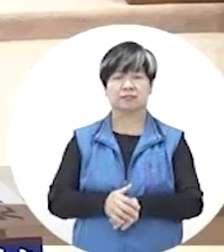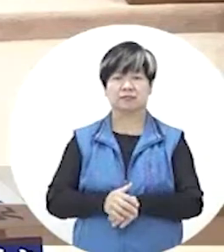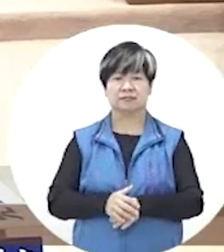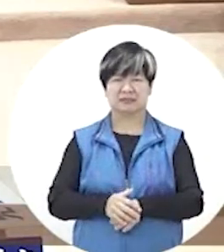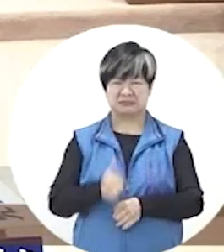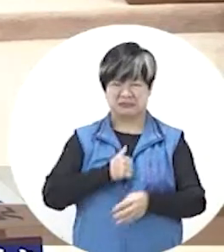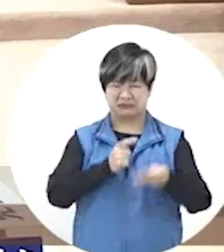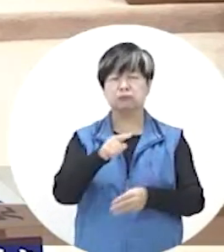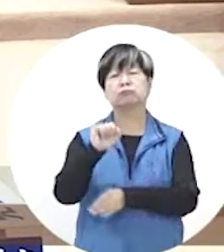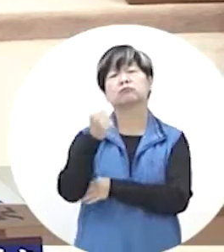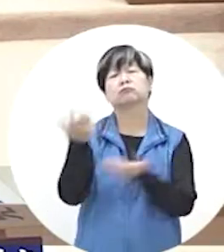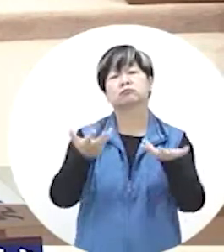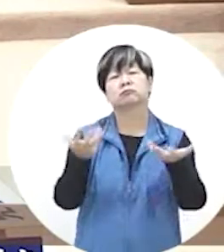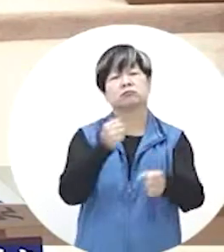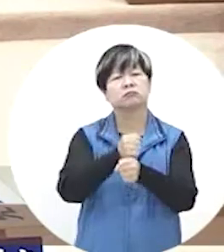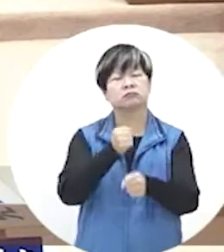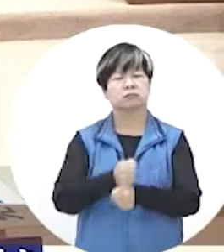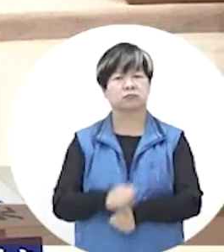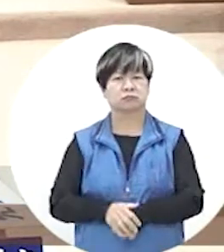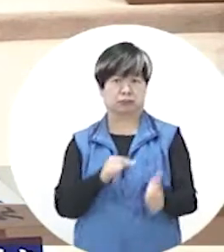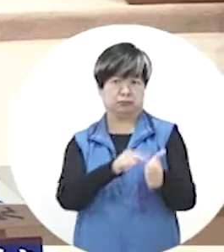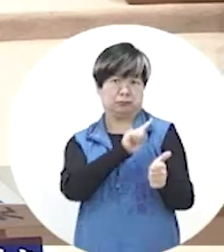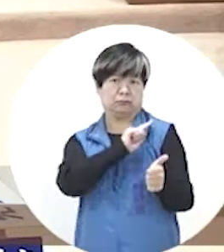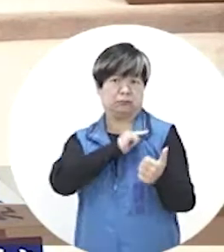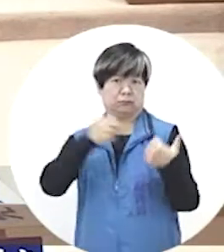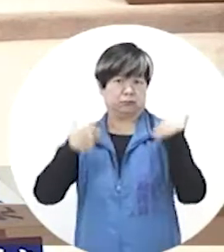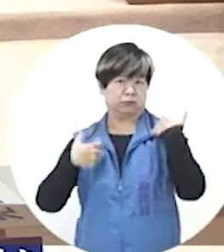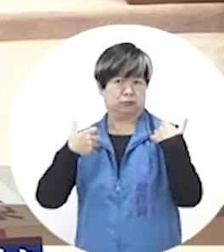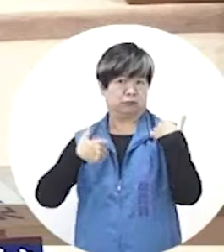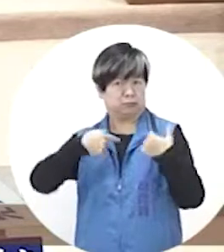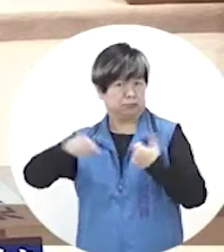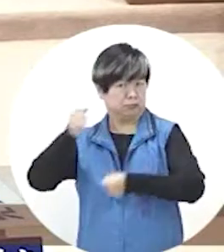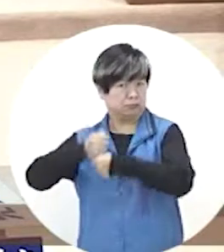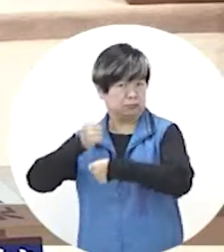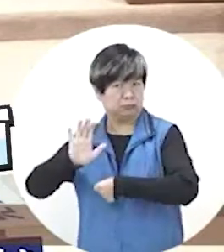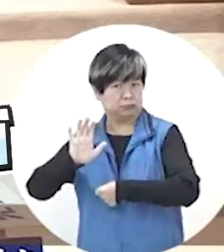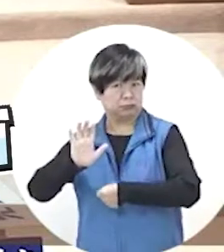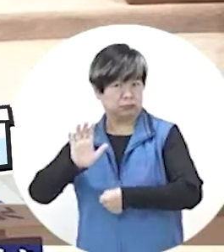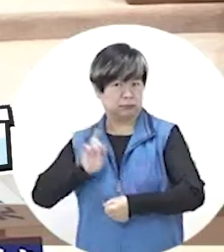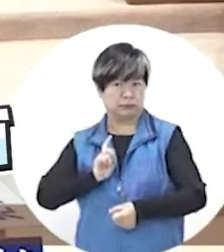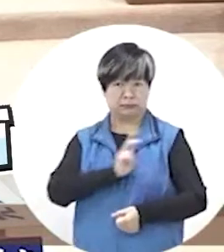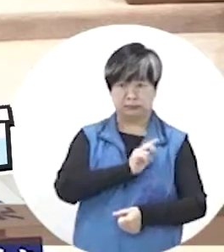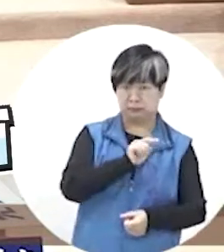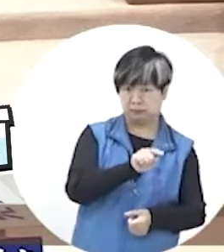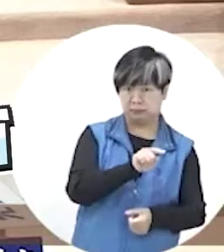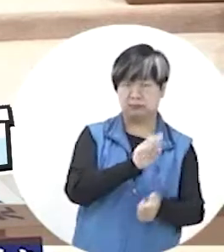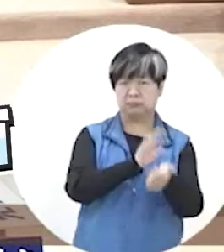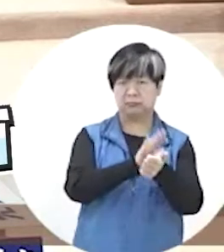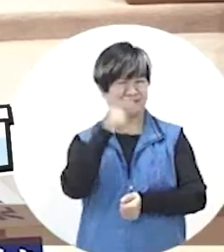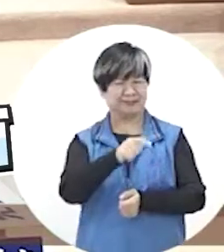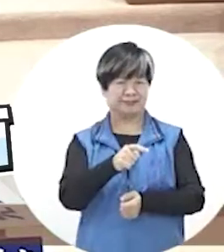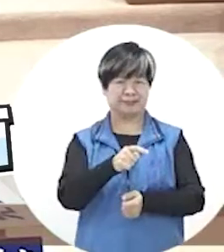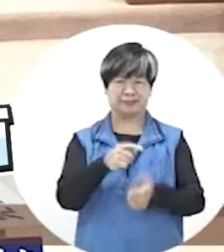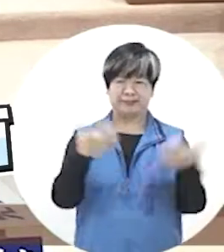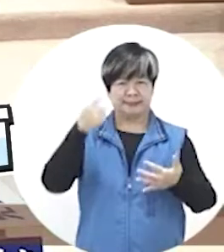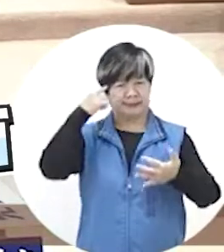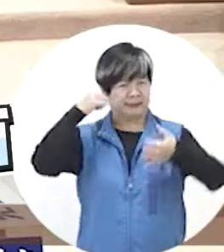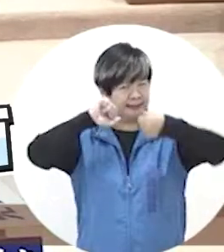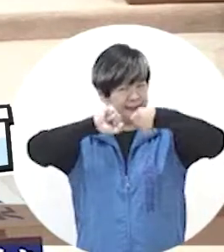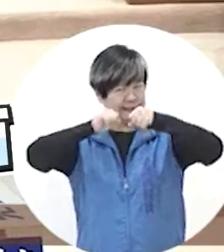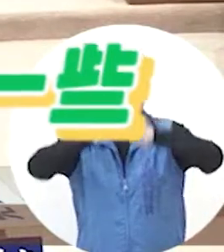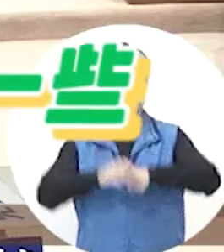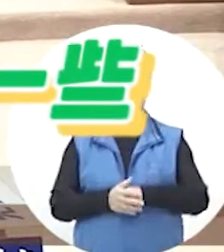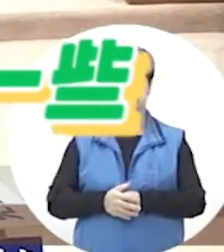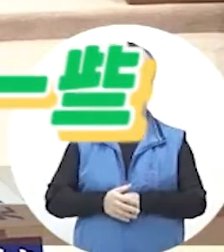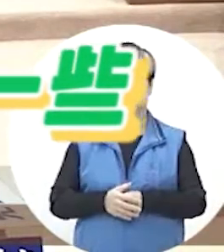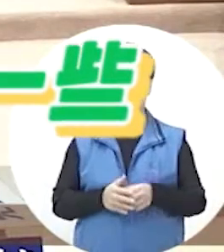委实际上是义务职，他本身自己就有工作，那你要他在工作之余他又要去思考这些东西，其实我觉得在意愿